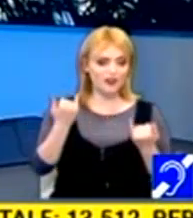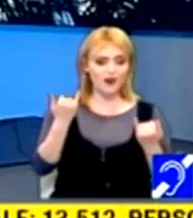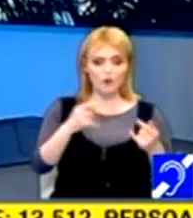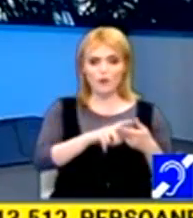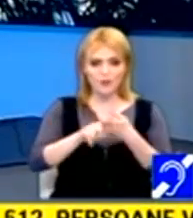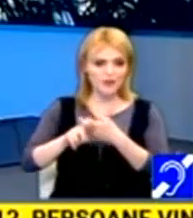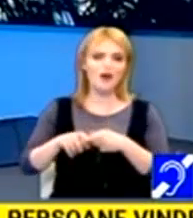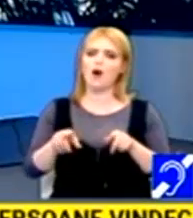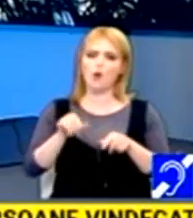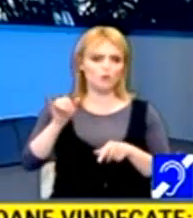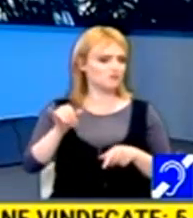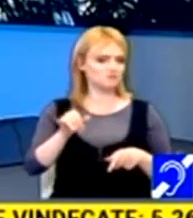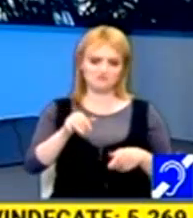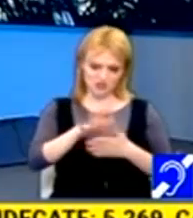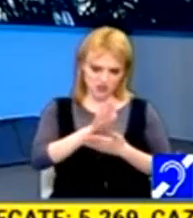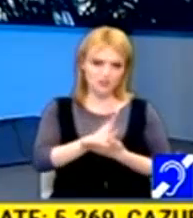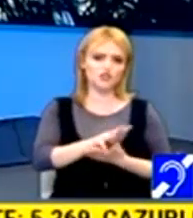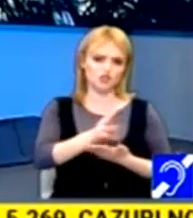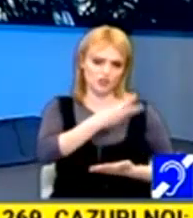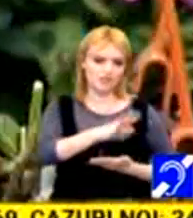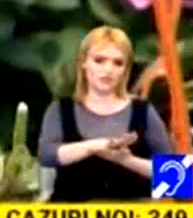și a crește cât mai multe soiuri de plante.